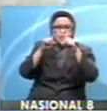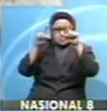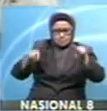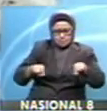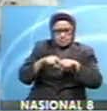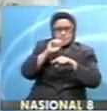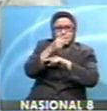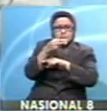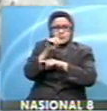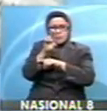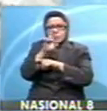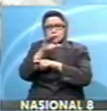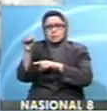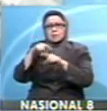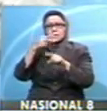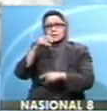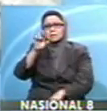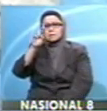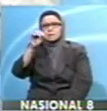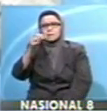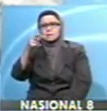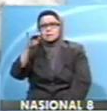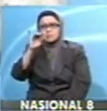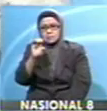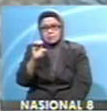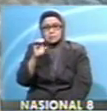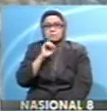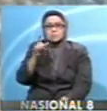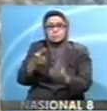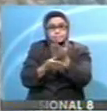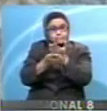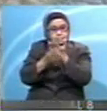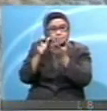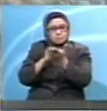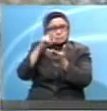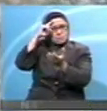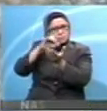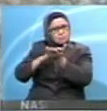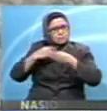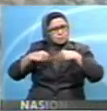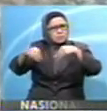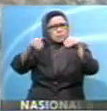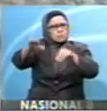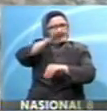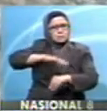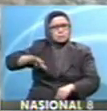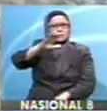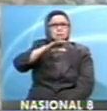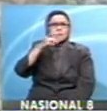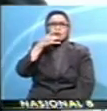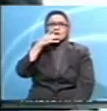heroin seberat 2.3 dadah tersbut dipercayai untuk pasaran alar dan sungai